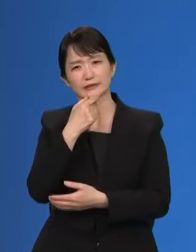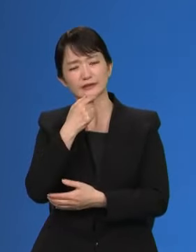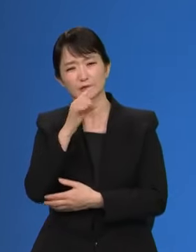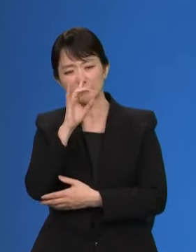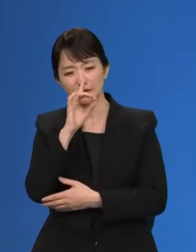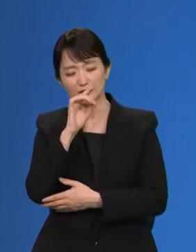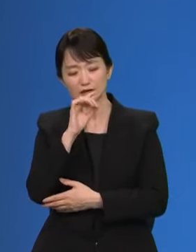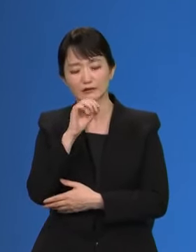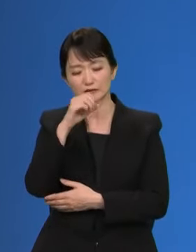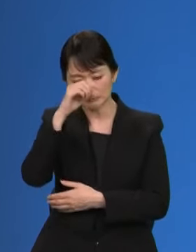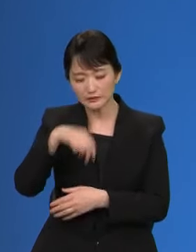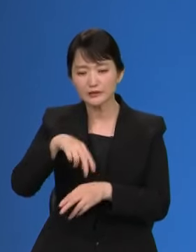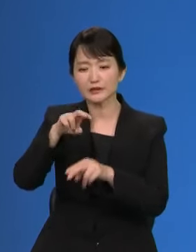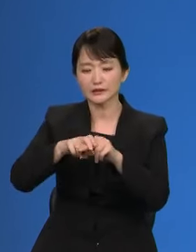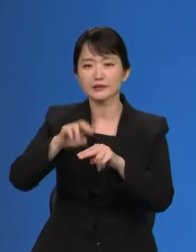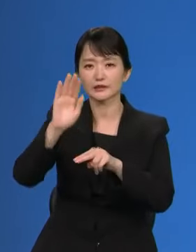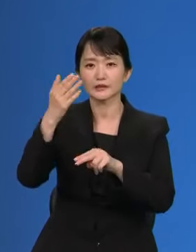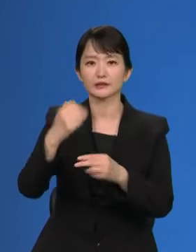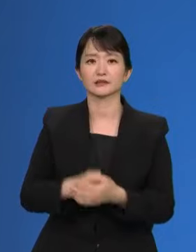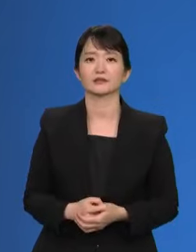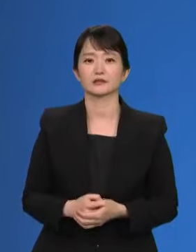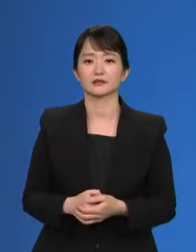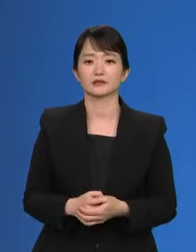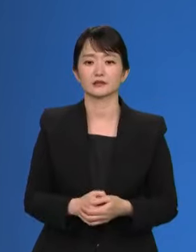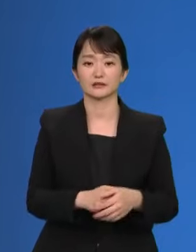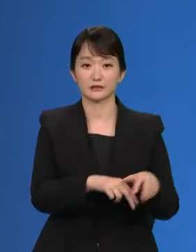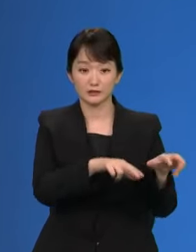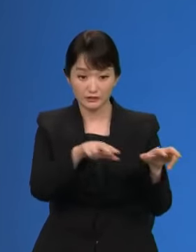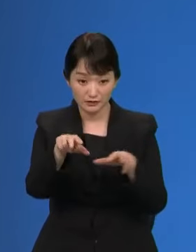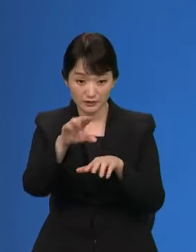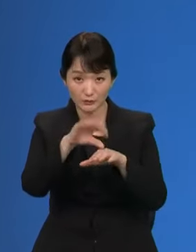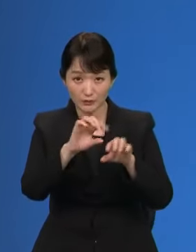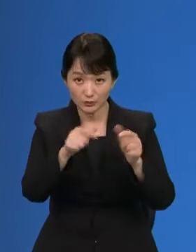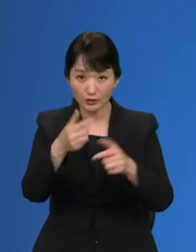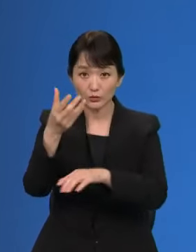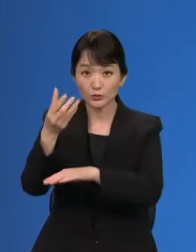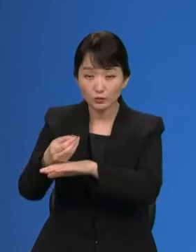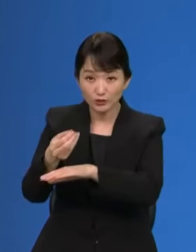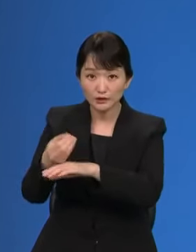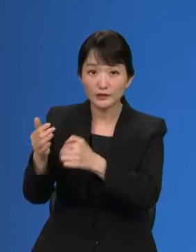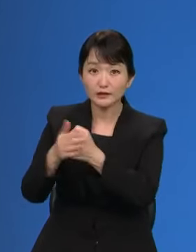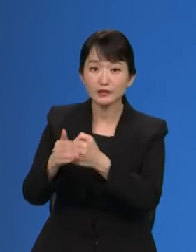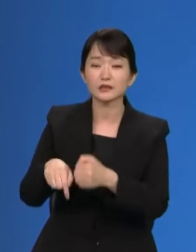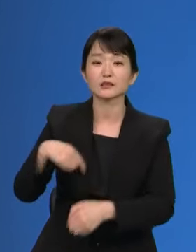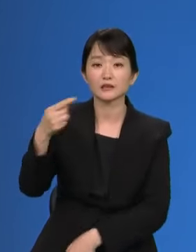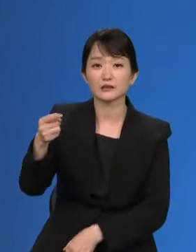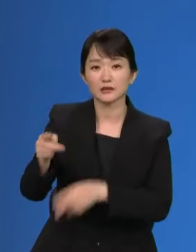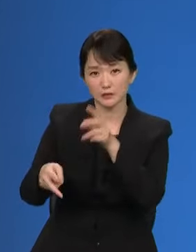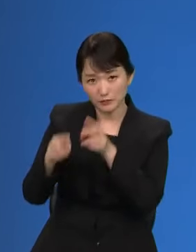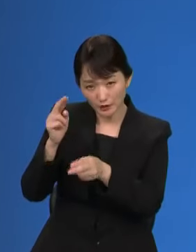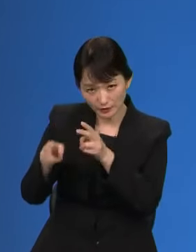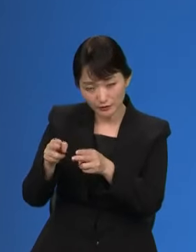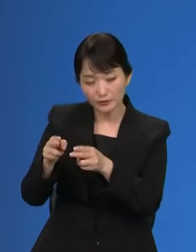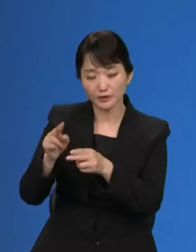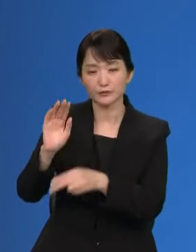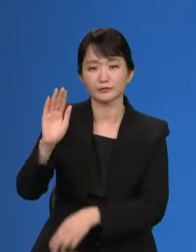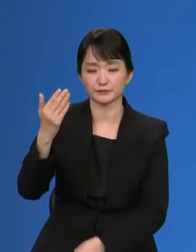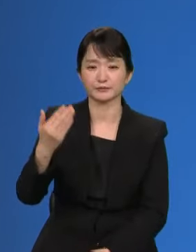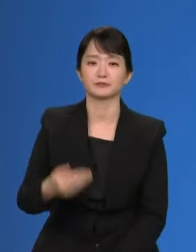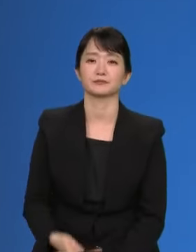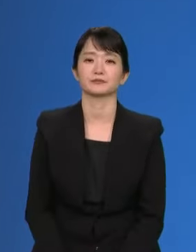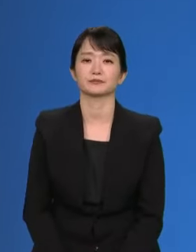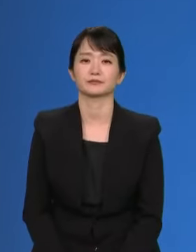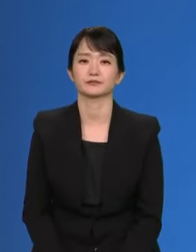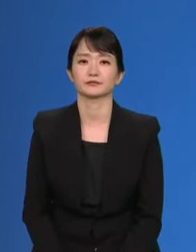했는데 뭐 설사 그렇다 할지라도 생방송이 아니라 녹화 방송이었기 때문에 추후에 편집을 해서 드러내면 되는 게 아니냐라는 지적이 나왔던